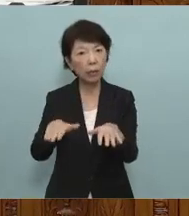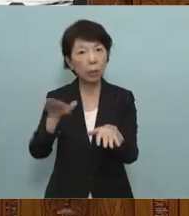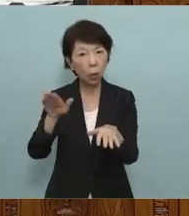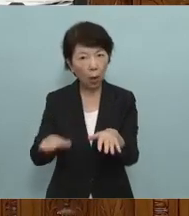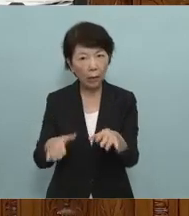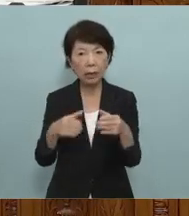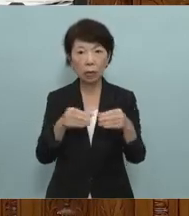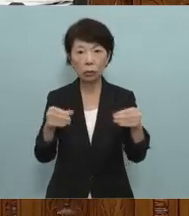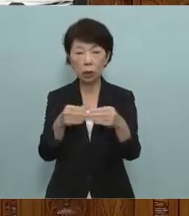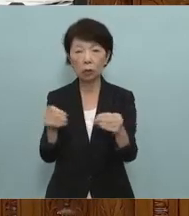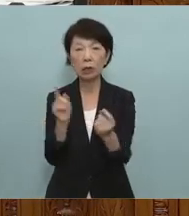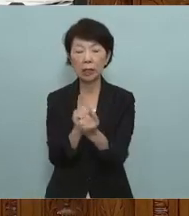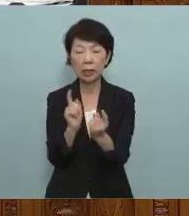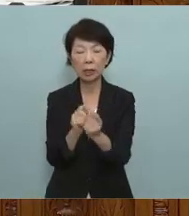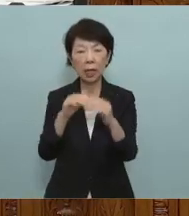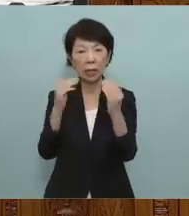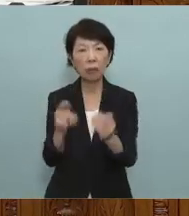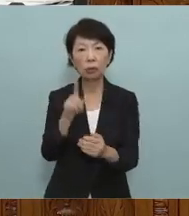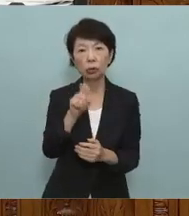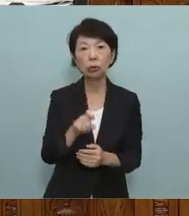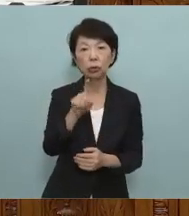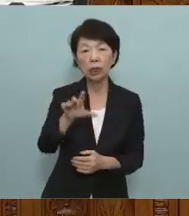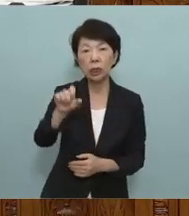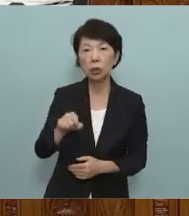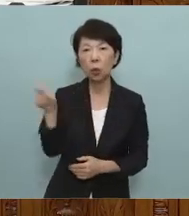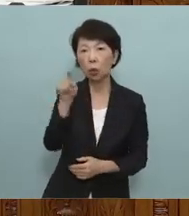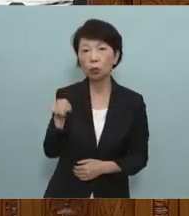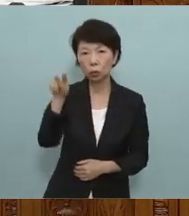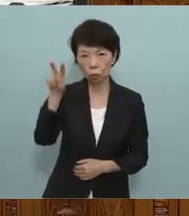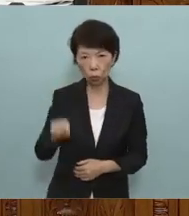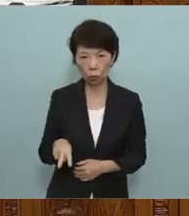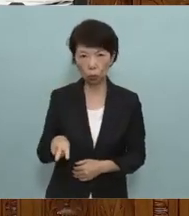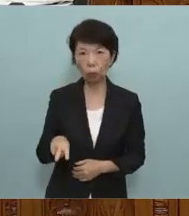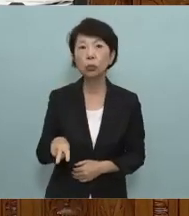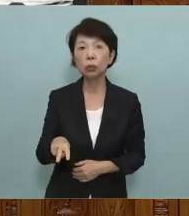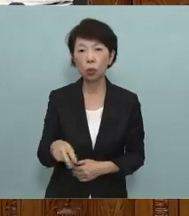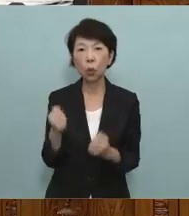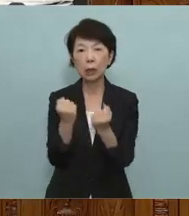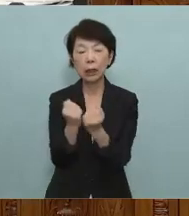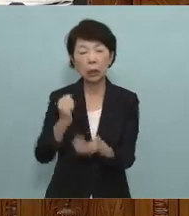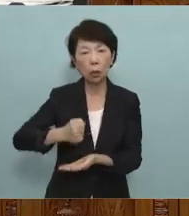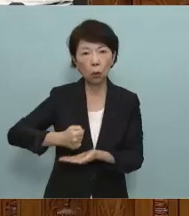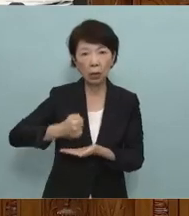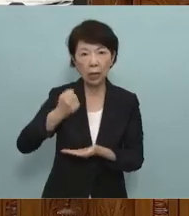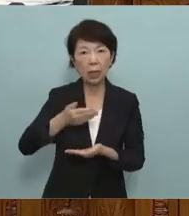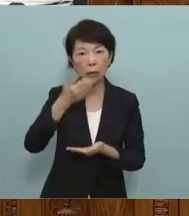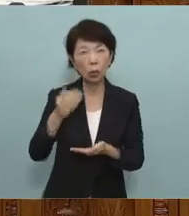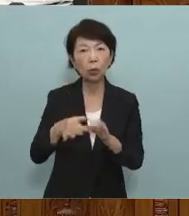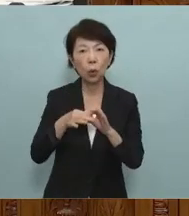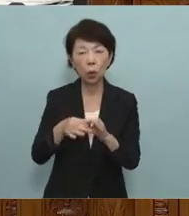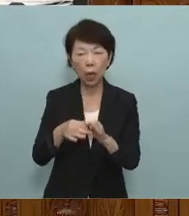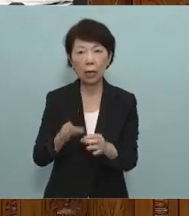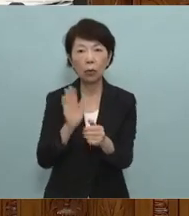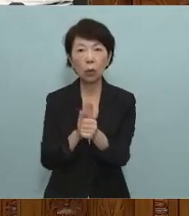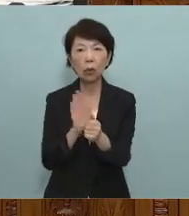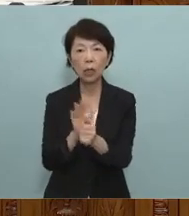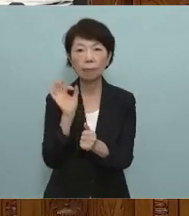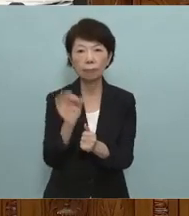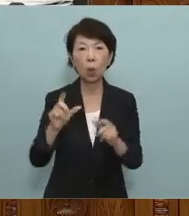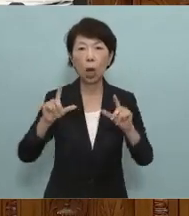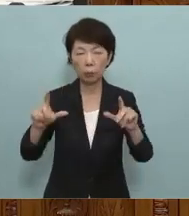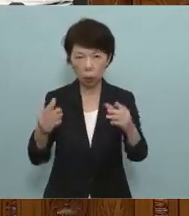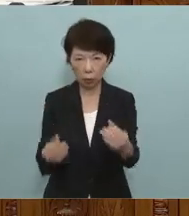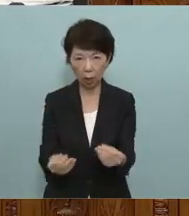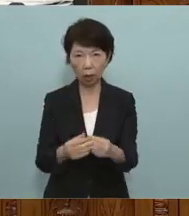対して約11億ドルの人道、財政、食料関連の支援を表明しており、